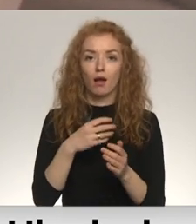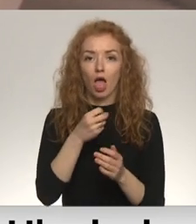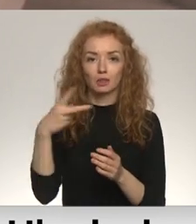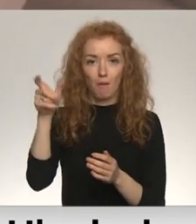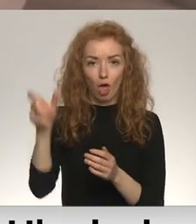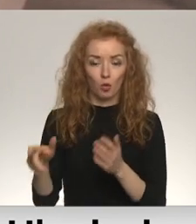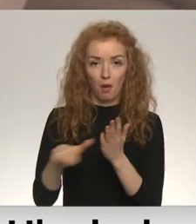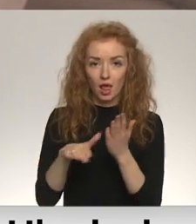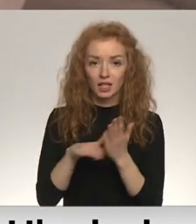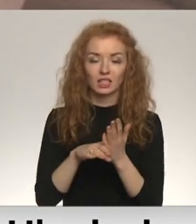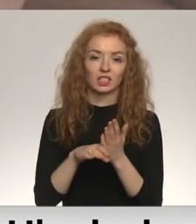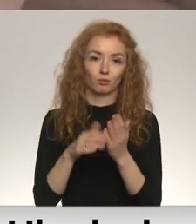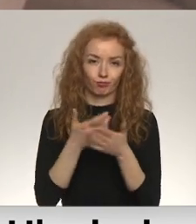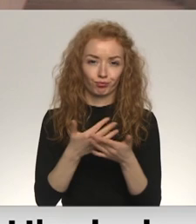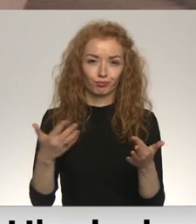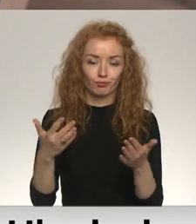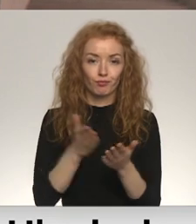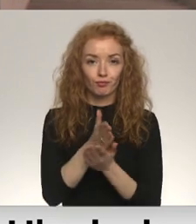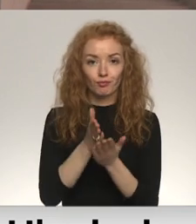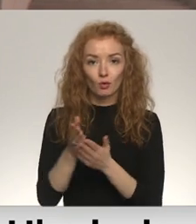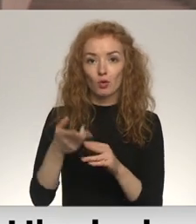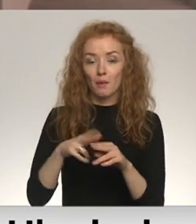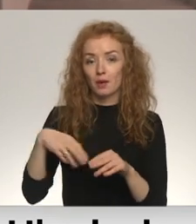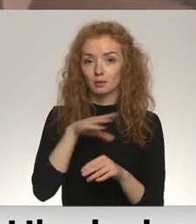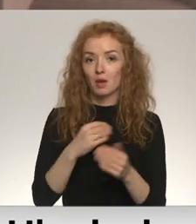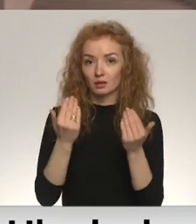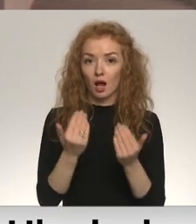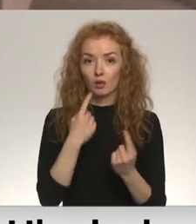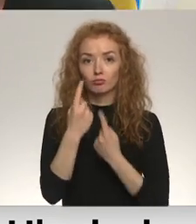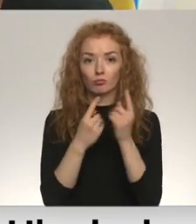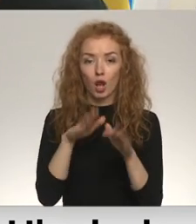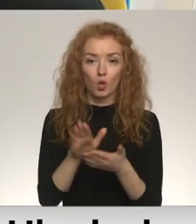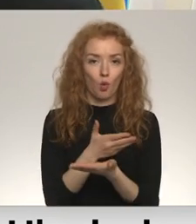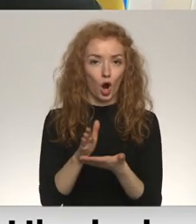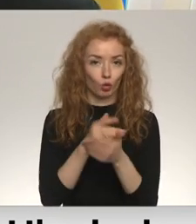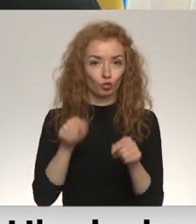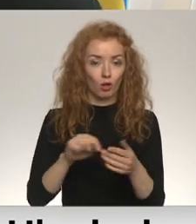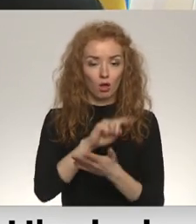balistiskās ekspertīzes un citas, un arī mēs šobrīd runājam, lai nokārtot šo jautājumu.